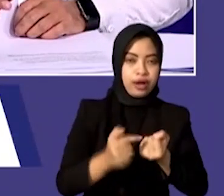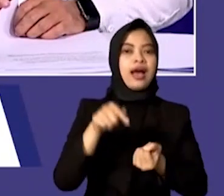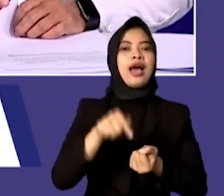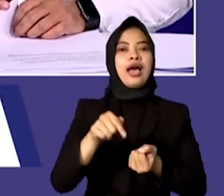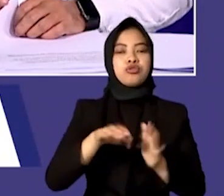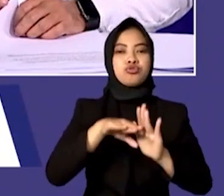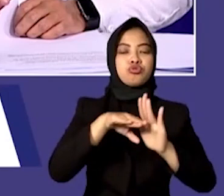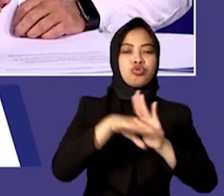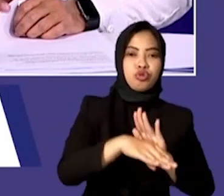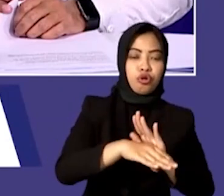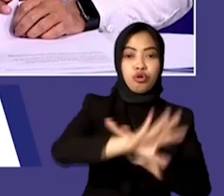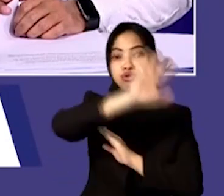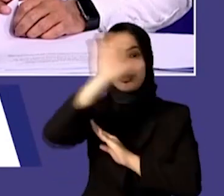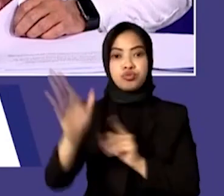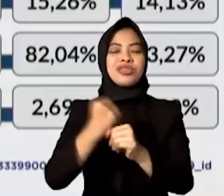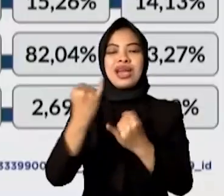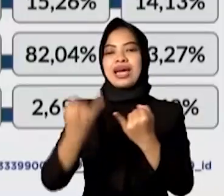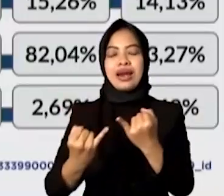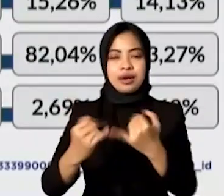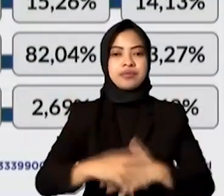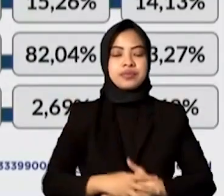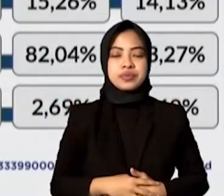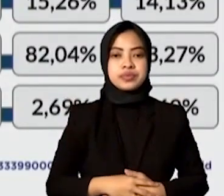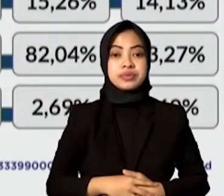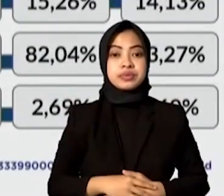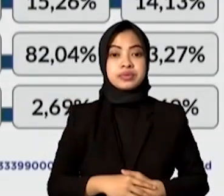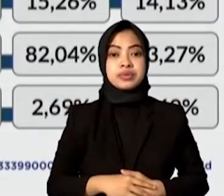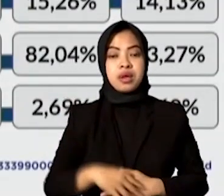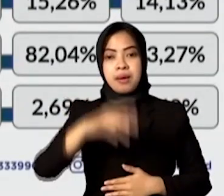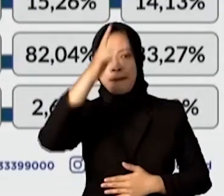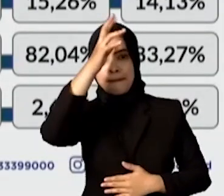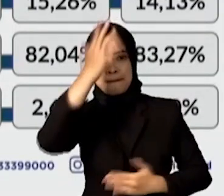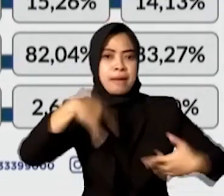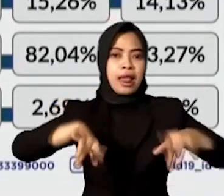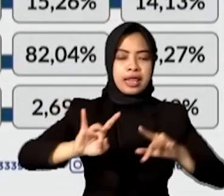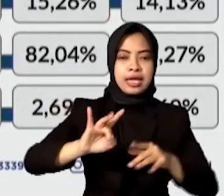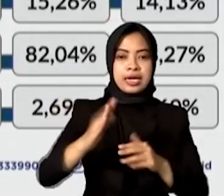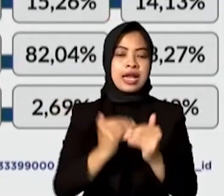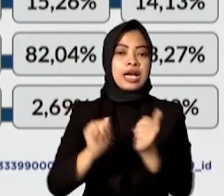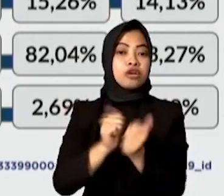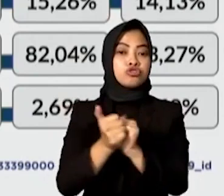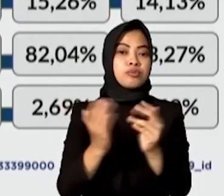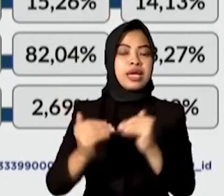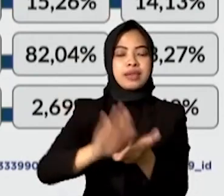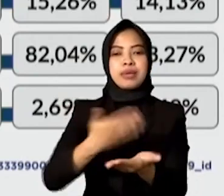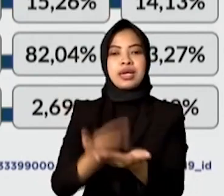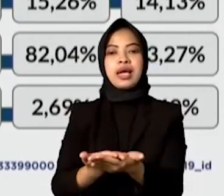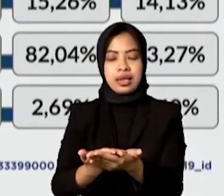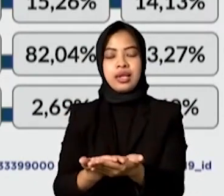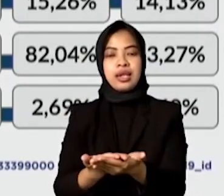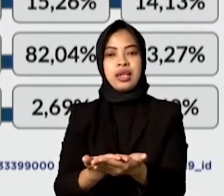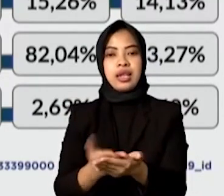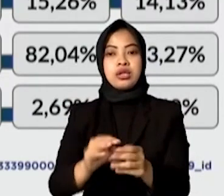dapat membantu menekan angka kematian hanya provinsi Bali yang mengalami kenaikan persentase kematian